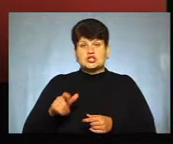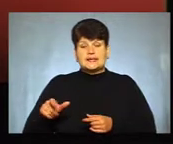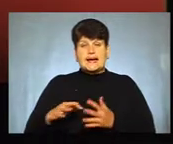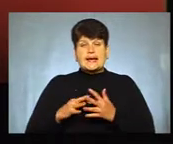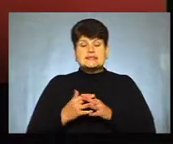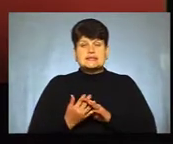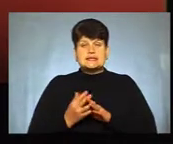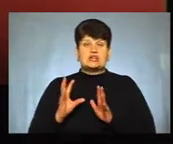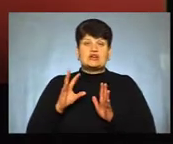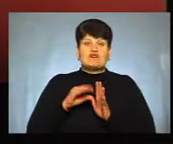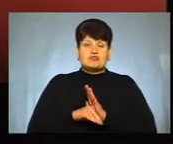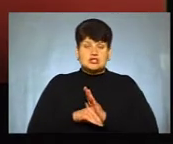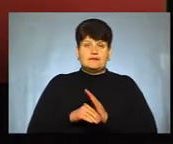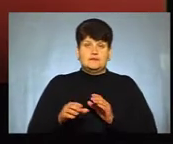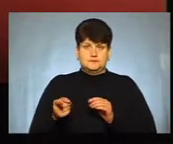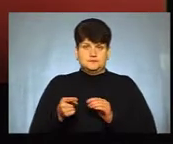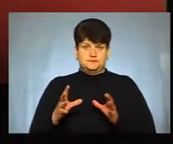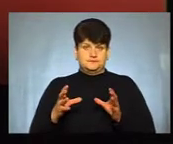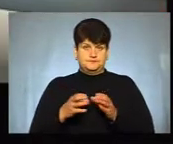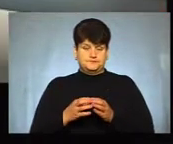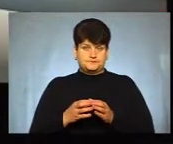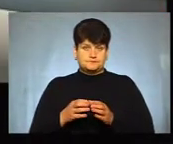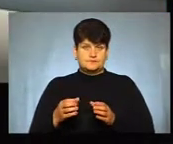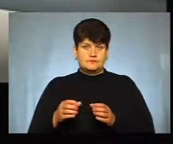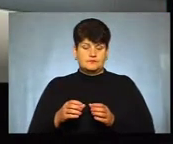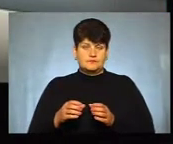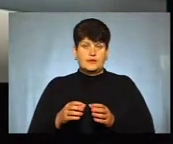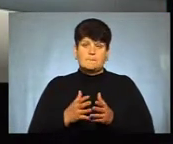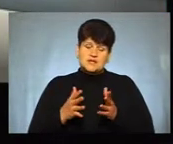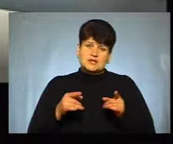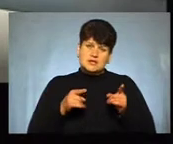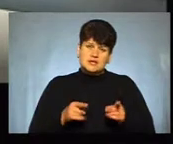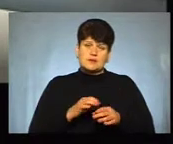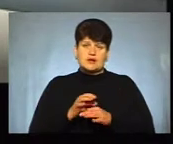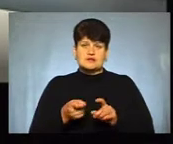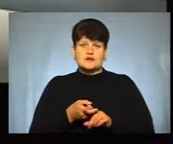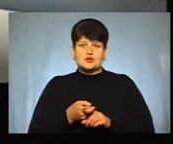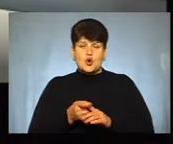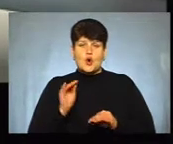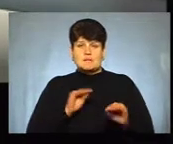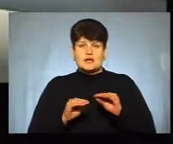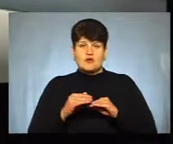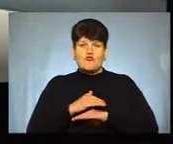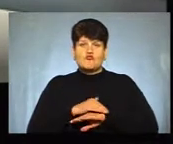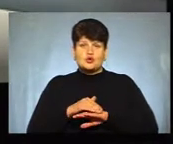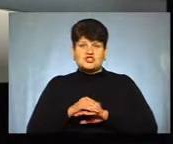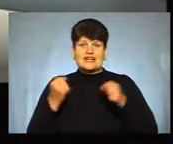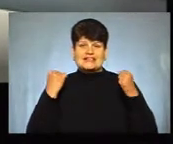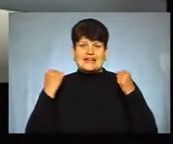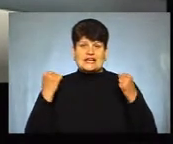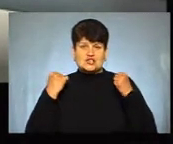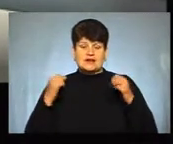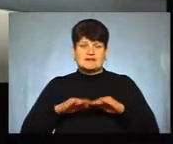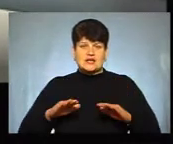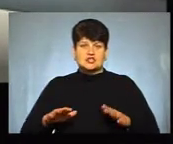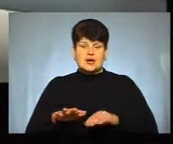Тернопільської об'єднаної територіальної громади? В більшості їхні проекти все ж таки стосуються облаштування вуличних тренажерів, дитячих